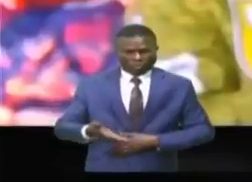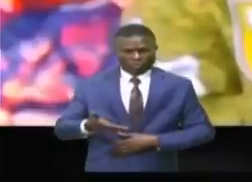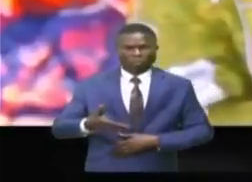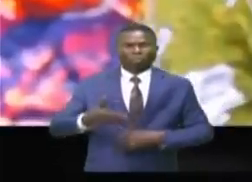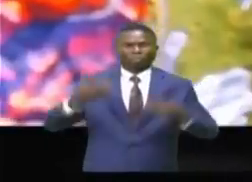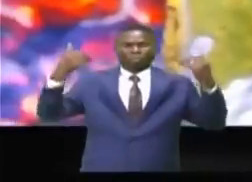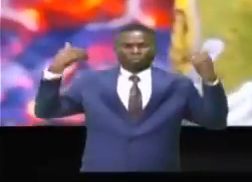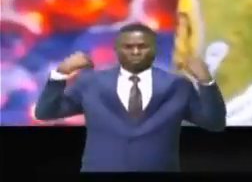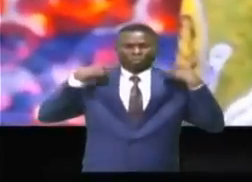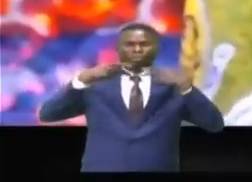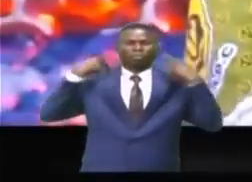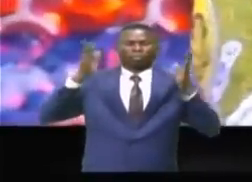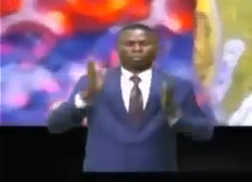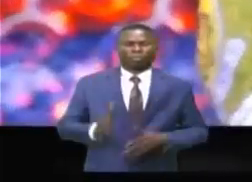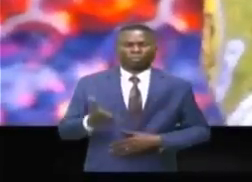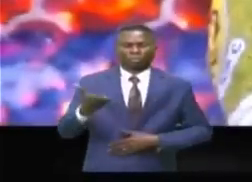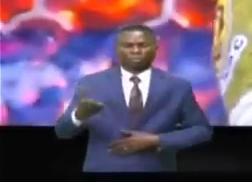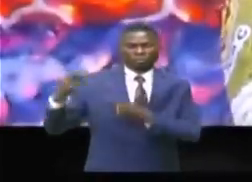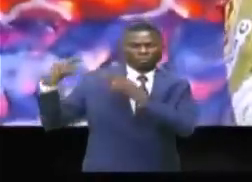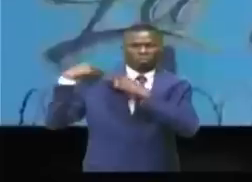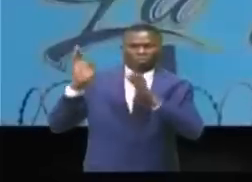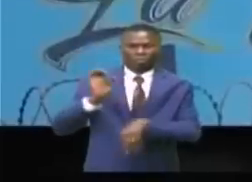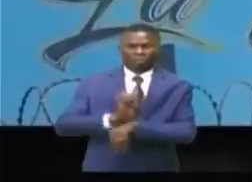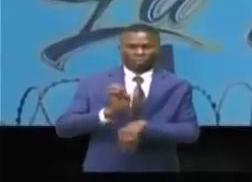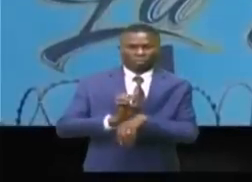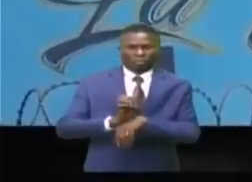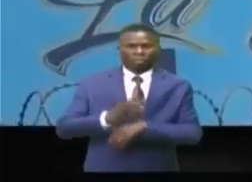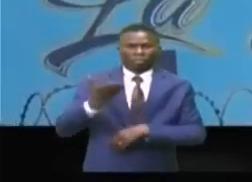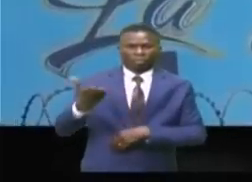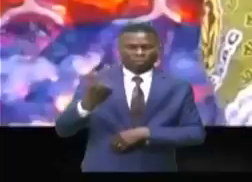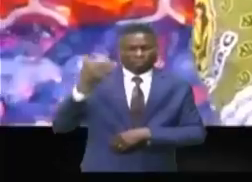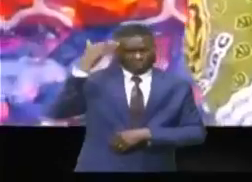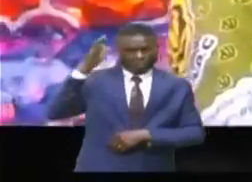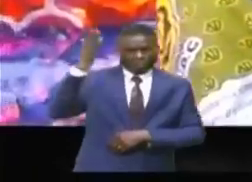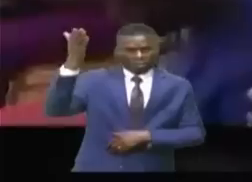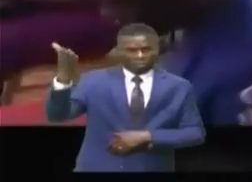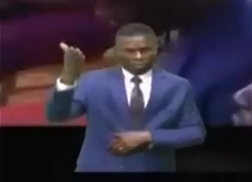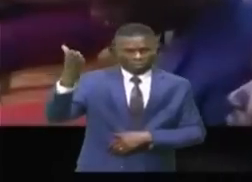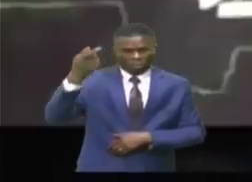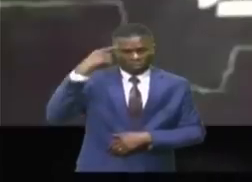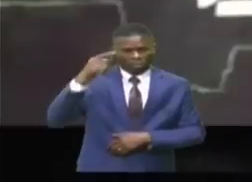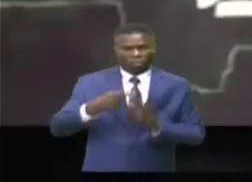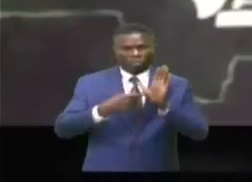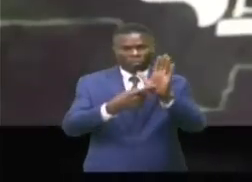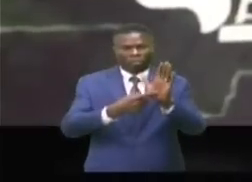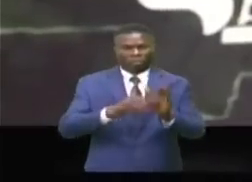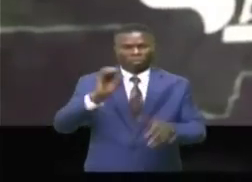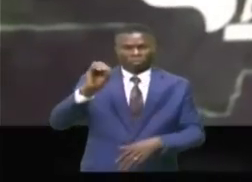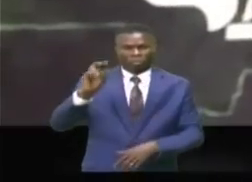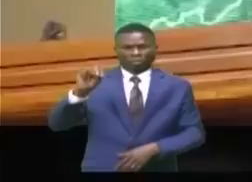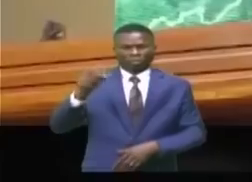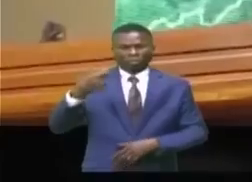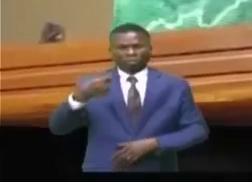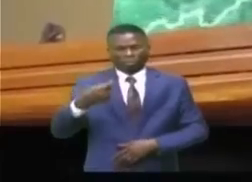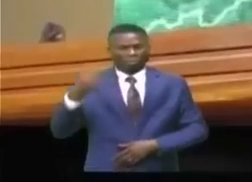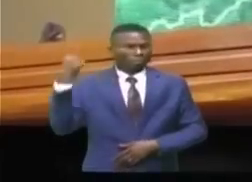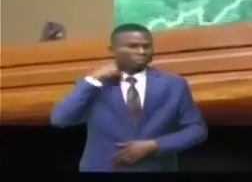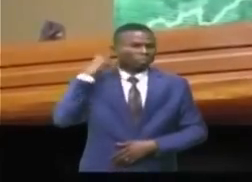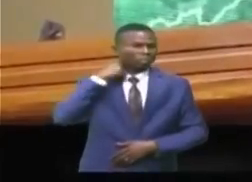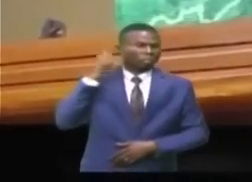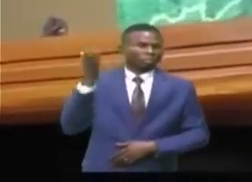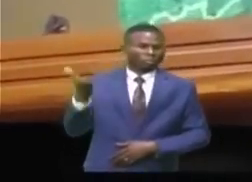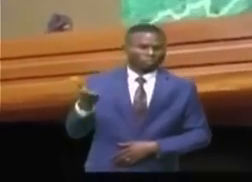pasteur Marius Ngoua, responsable de l'église La Borne à l'Équateur. Quant à la présentation de l'ONG Goshen, le docteur